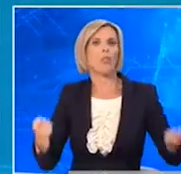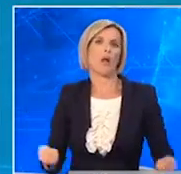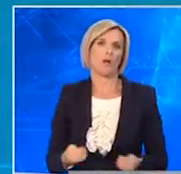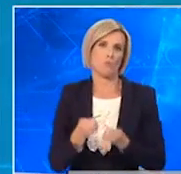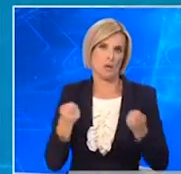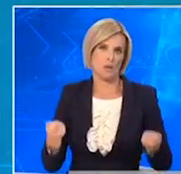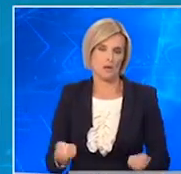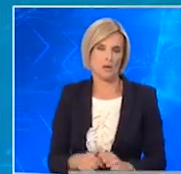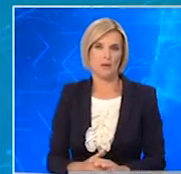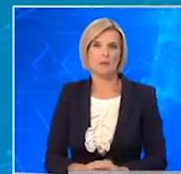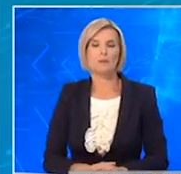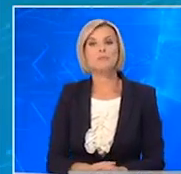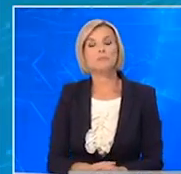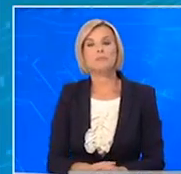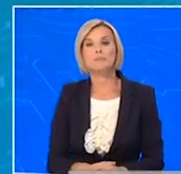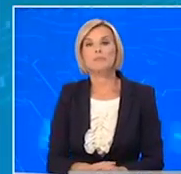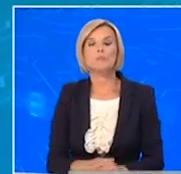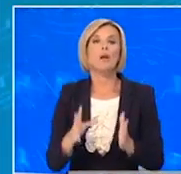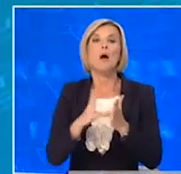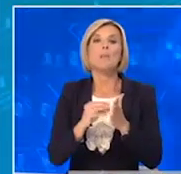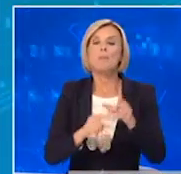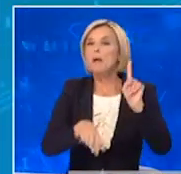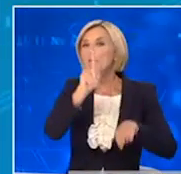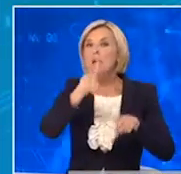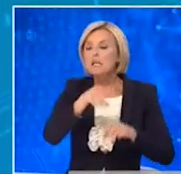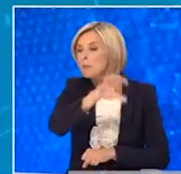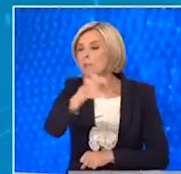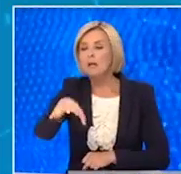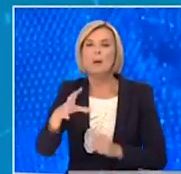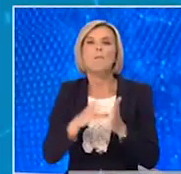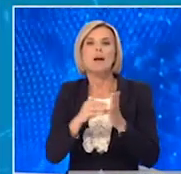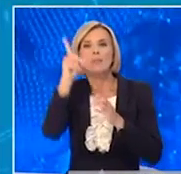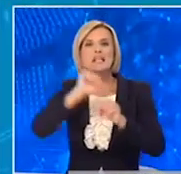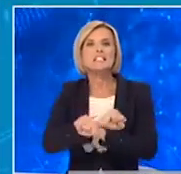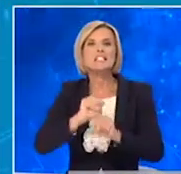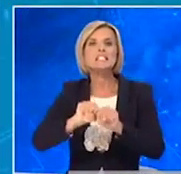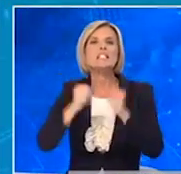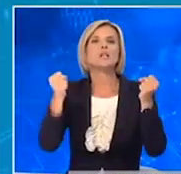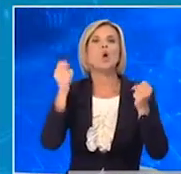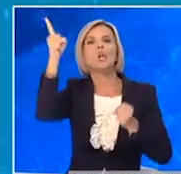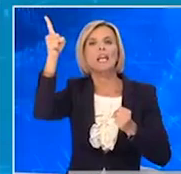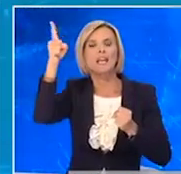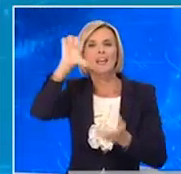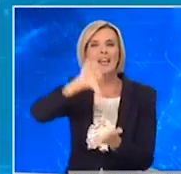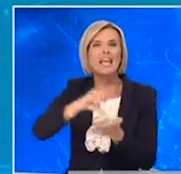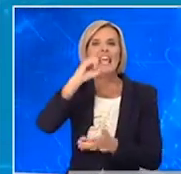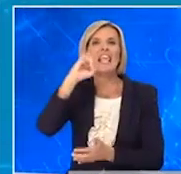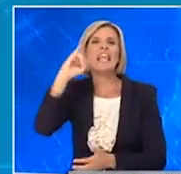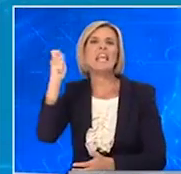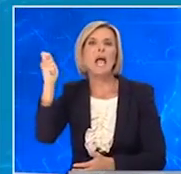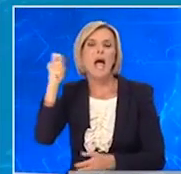πράξουμε. Υπάρχει περίπτωση να δούμε, ας πούμε, σε κάποιες περιοχές άλλους ελέγχους, για παράδειγμα στη Σαντορίνη, στην Ία, στο Ηλιοβασίλεμα, υπήρχε τέτοιο